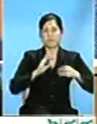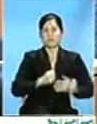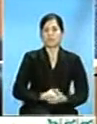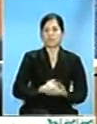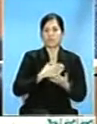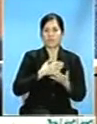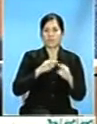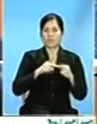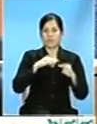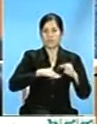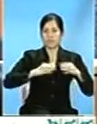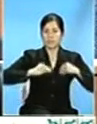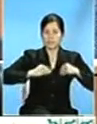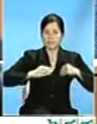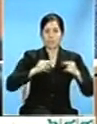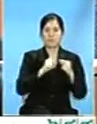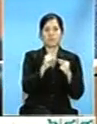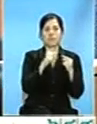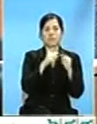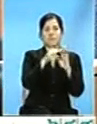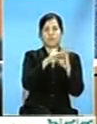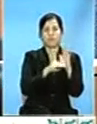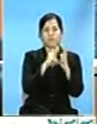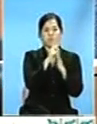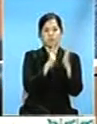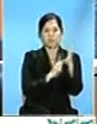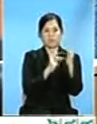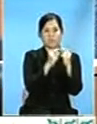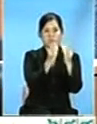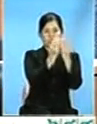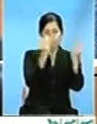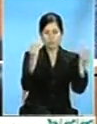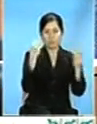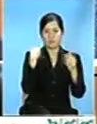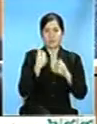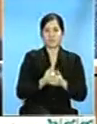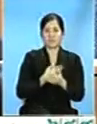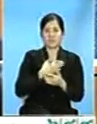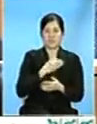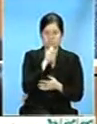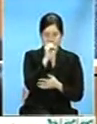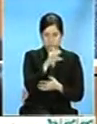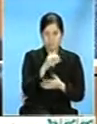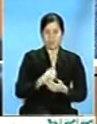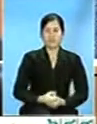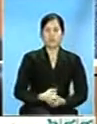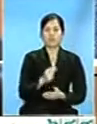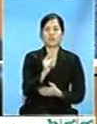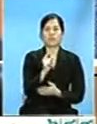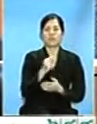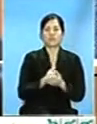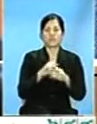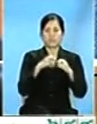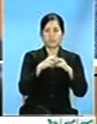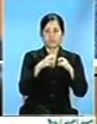ยกับการแก้ไขร่างรัฐธรรมนูญฉบับนี้ครับต้องบอกกับท่านตรงๆว่าปัญหา